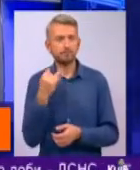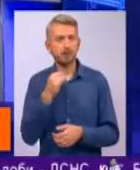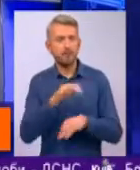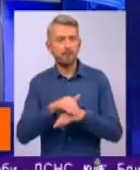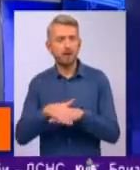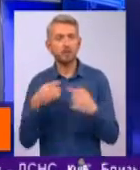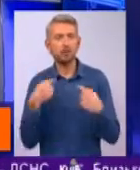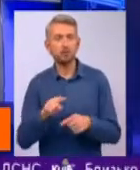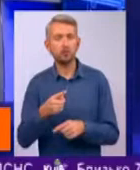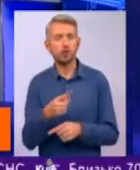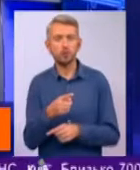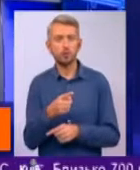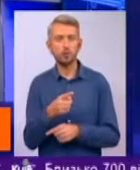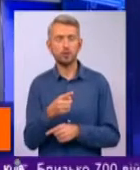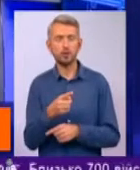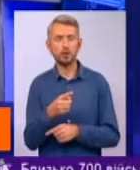інші. Чому